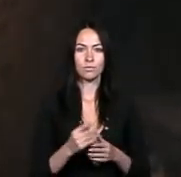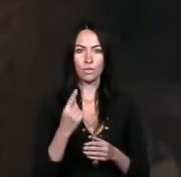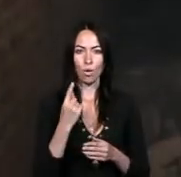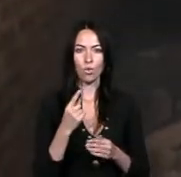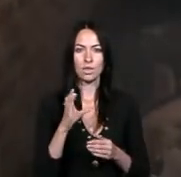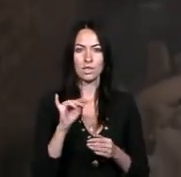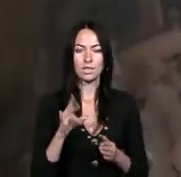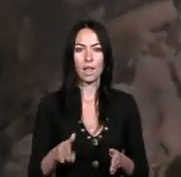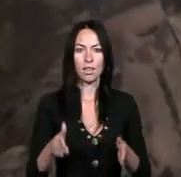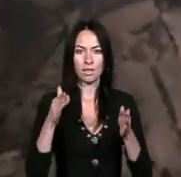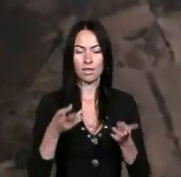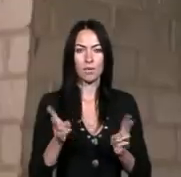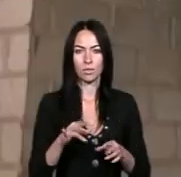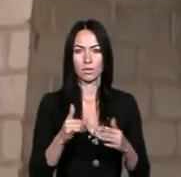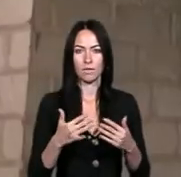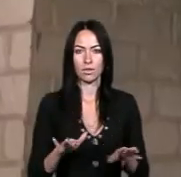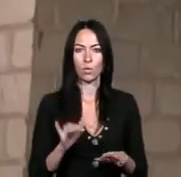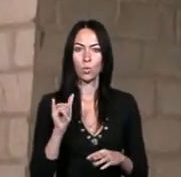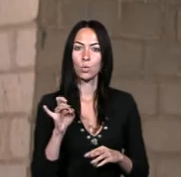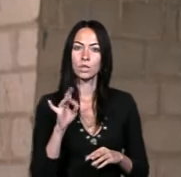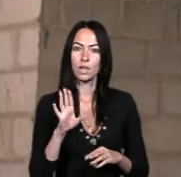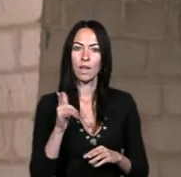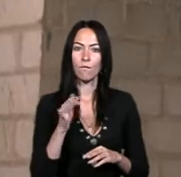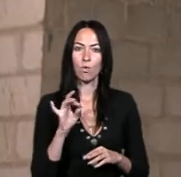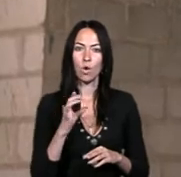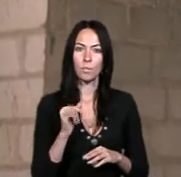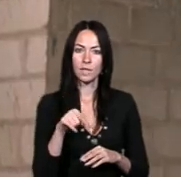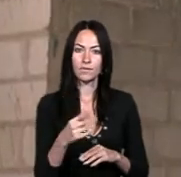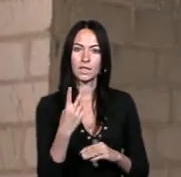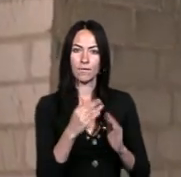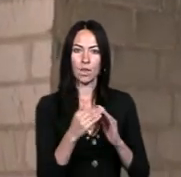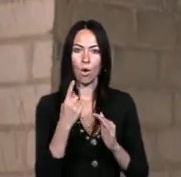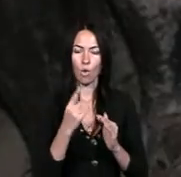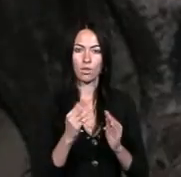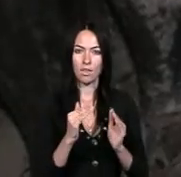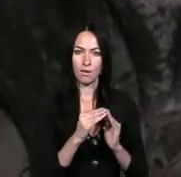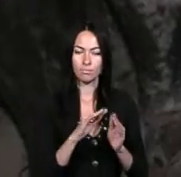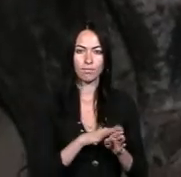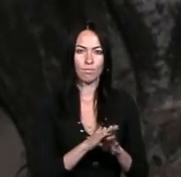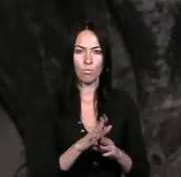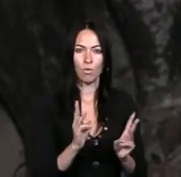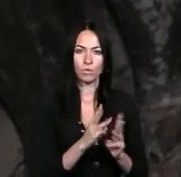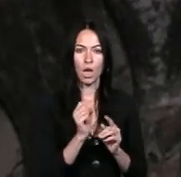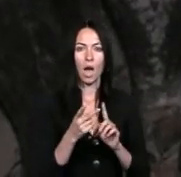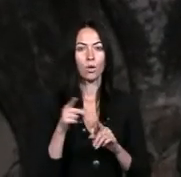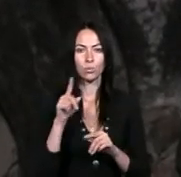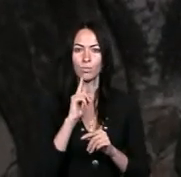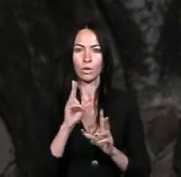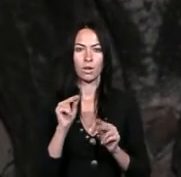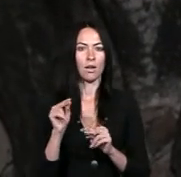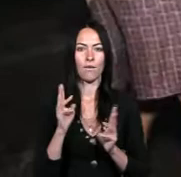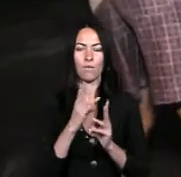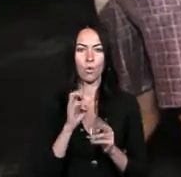Одні стіни поставалися і все. У Сергія в Горобіївці дві хатини. Одна згоріла вщент, до другої вогонь не дійшов. Щоб відстояти